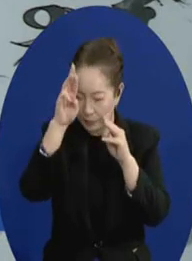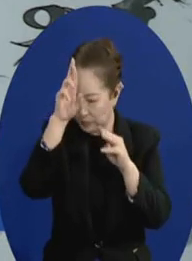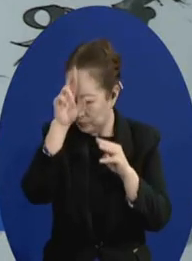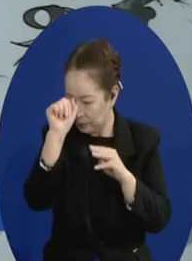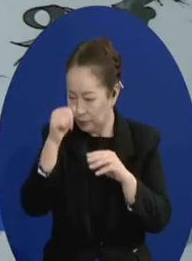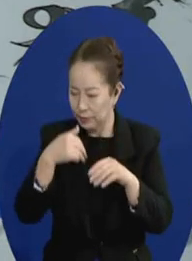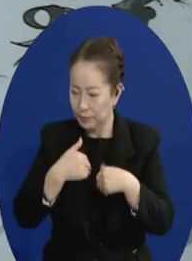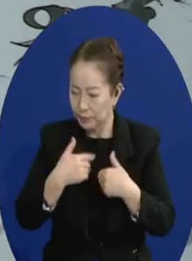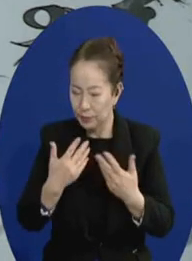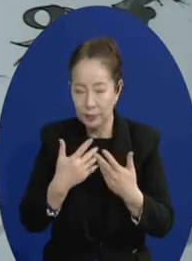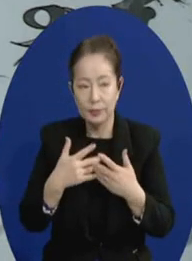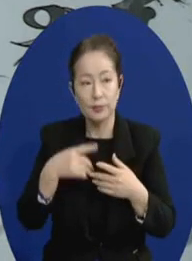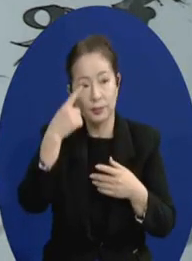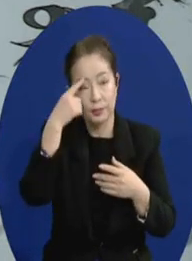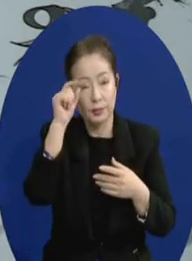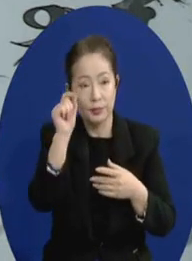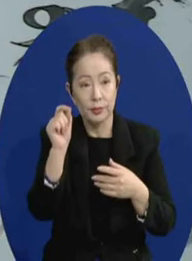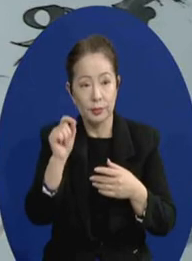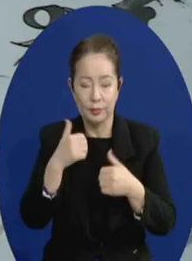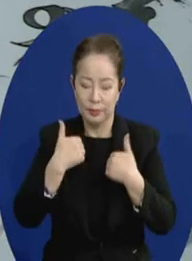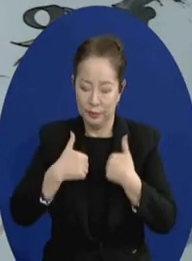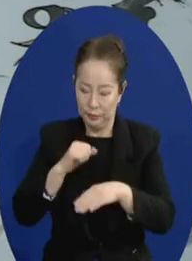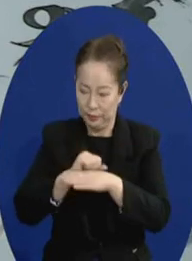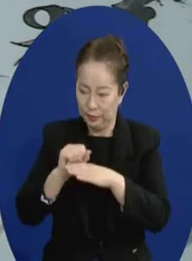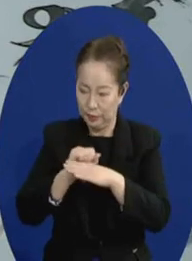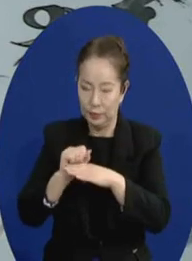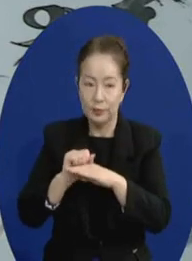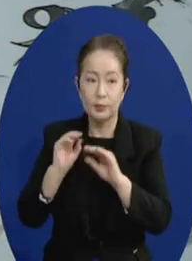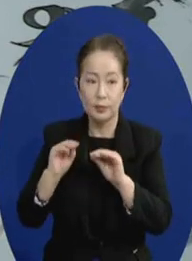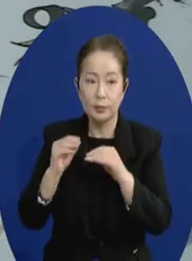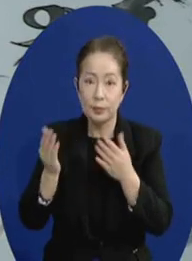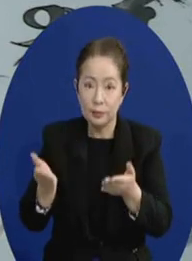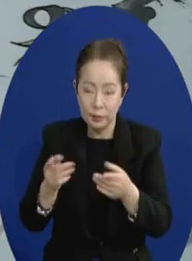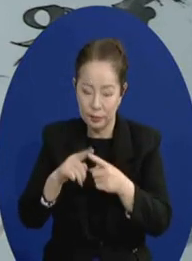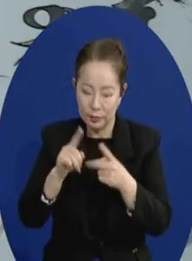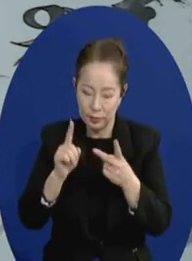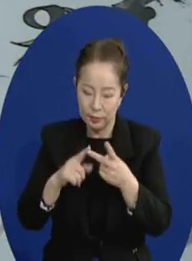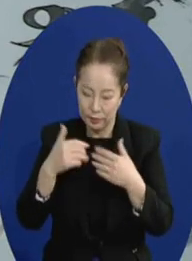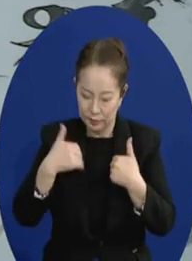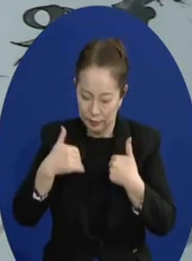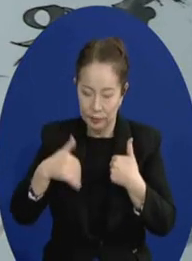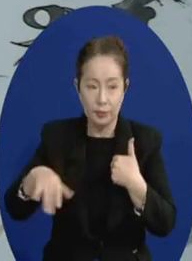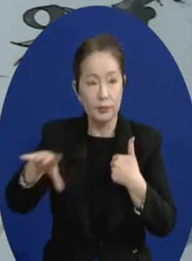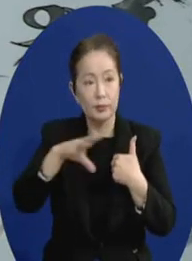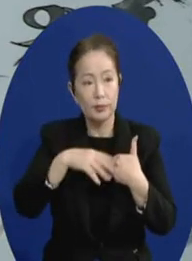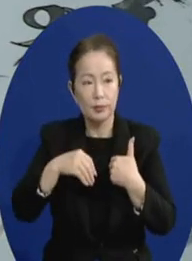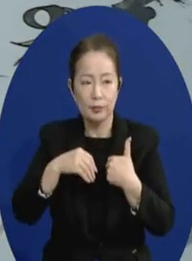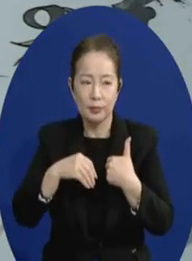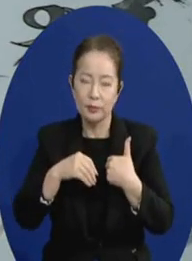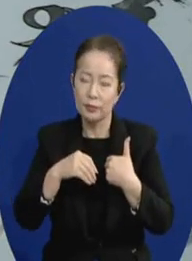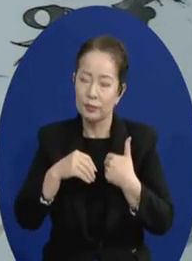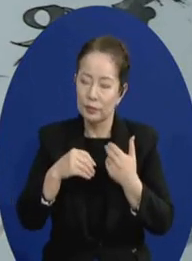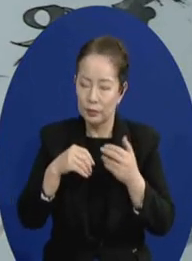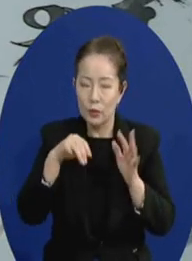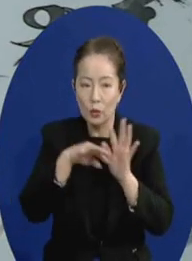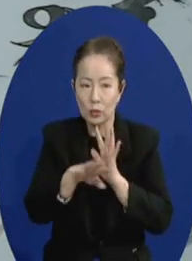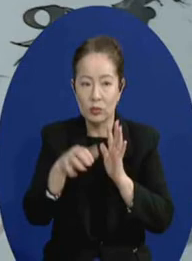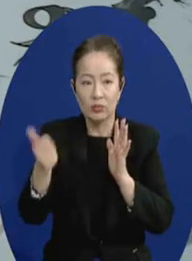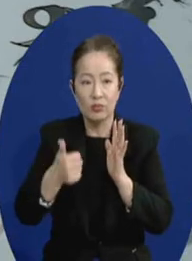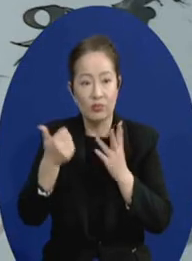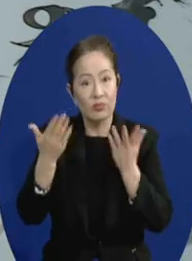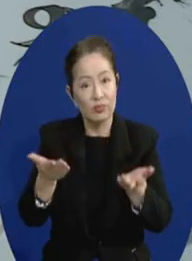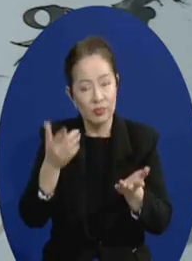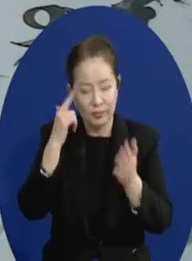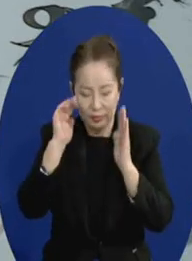хувьд бол мэдээж энэ Монгол бичгийн багш нарыг бэлтэх, за багш нарыг энэ хөрөлцөө тийм ээ энийг одоо хангах чиглэл бол